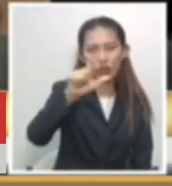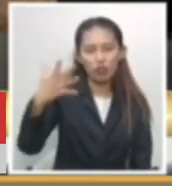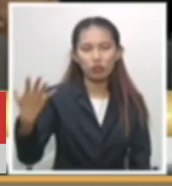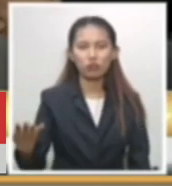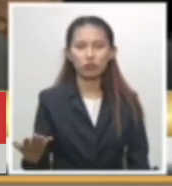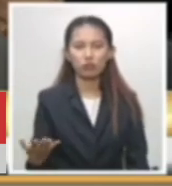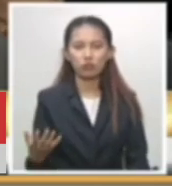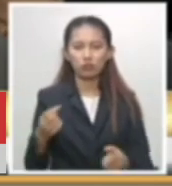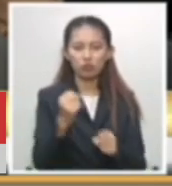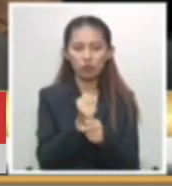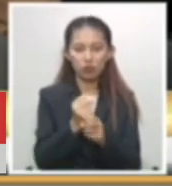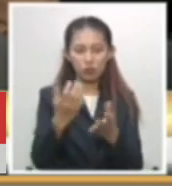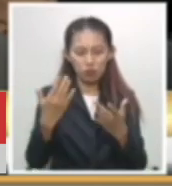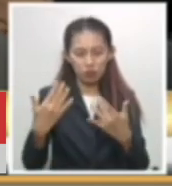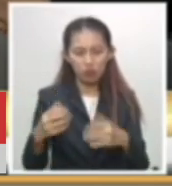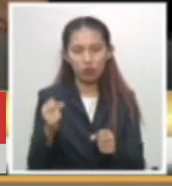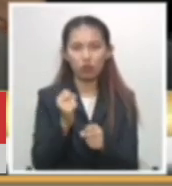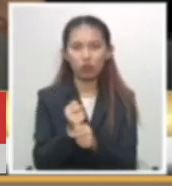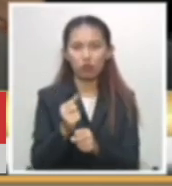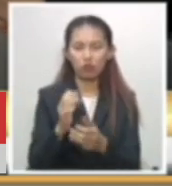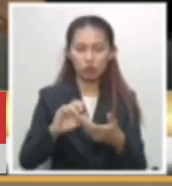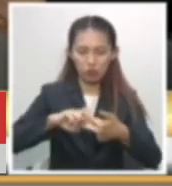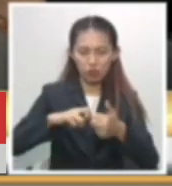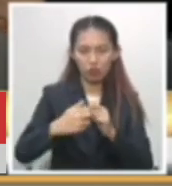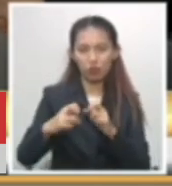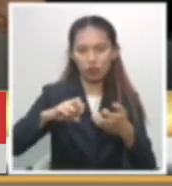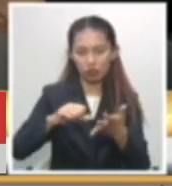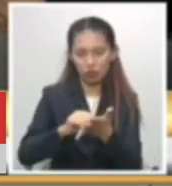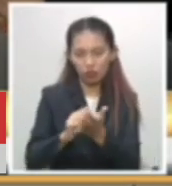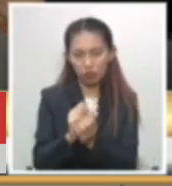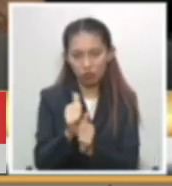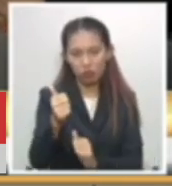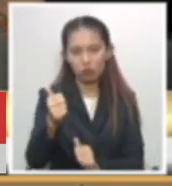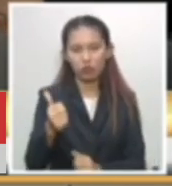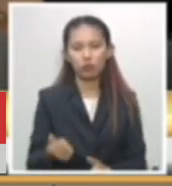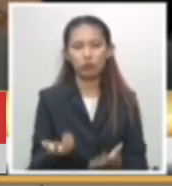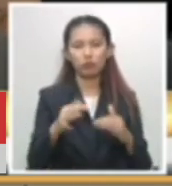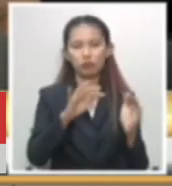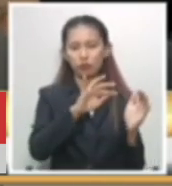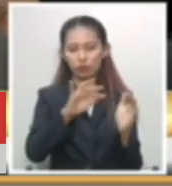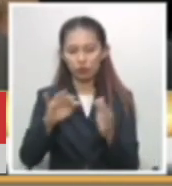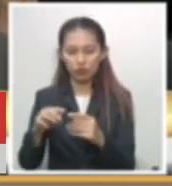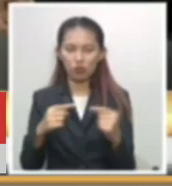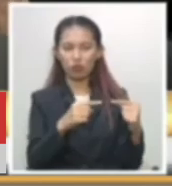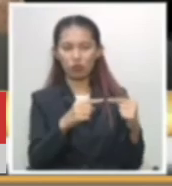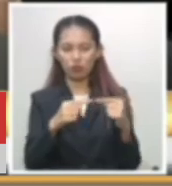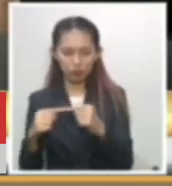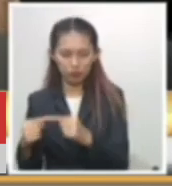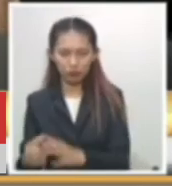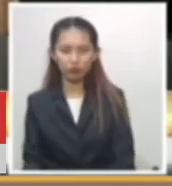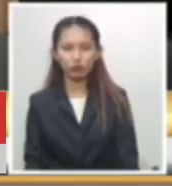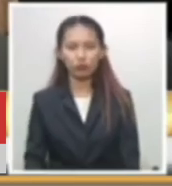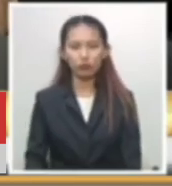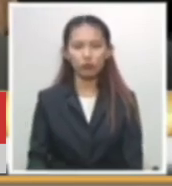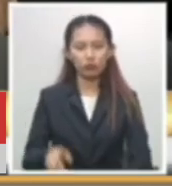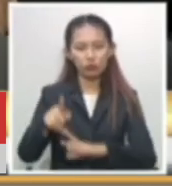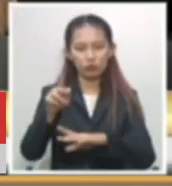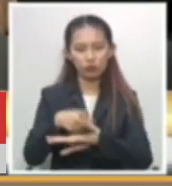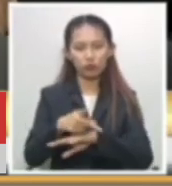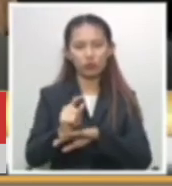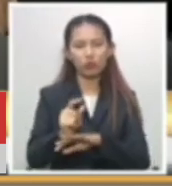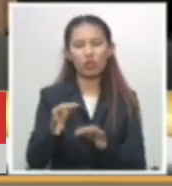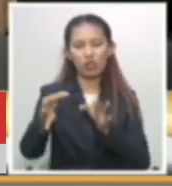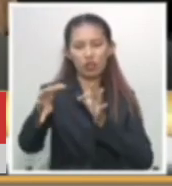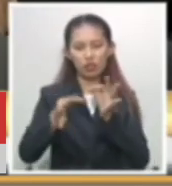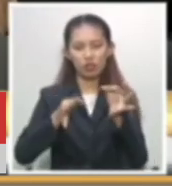เรื่องยุทธศาสตร์หรือเรื่องส่วนรวมต่อไปนี้เรื่องของท่านประธานครับไม่มีใครอภิปรายถึงหน่วยง